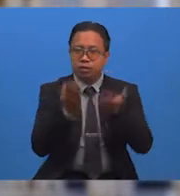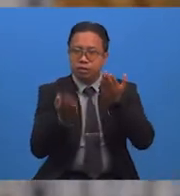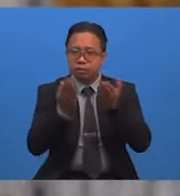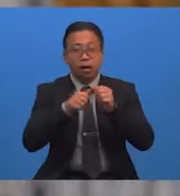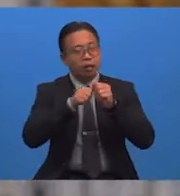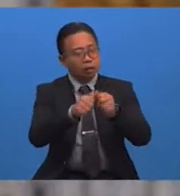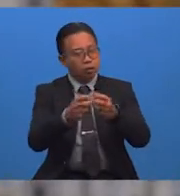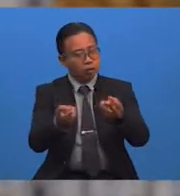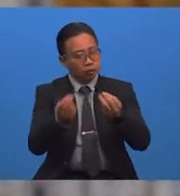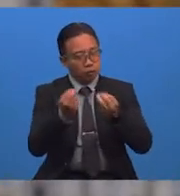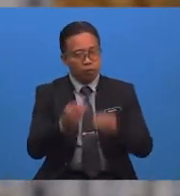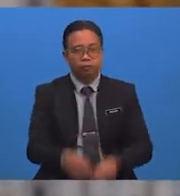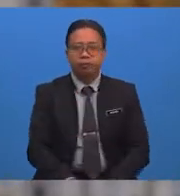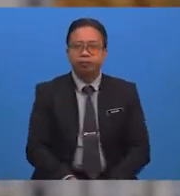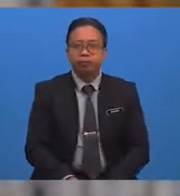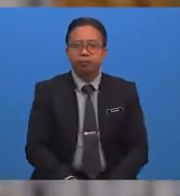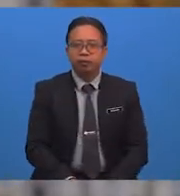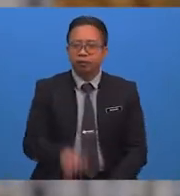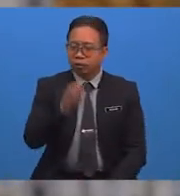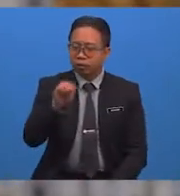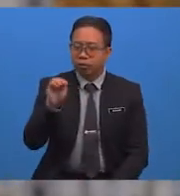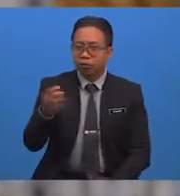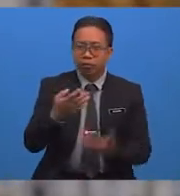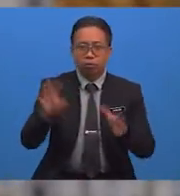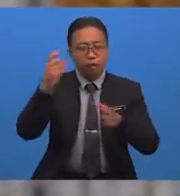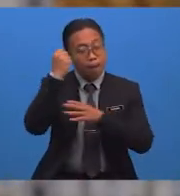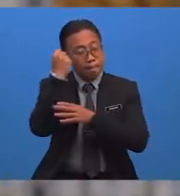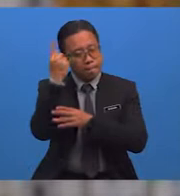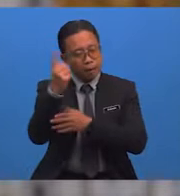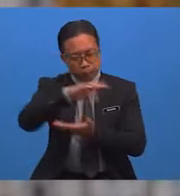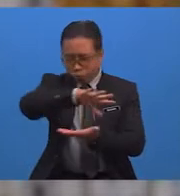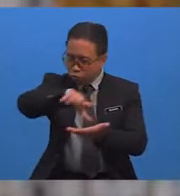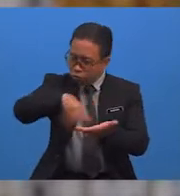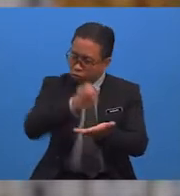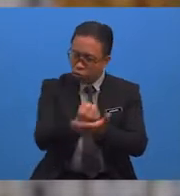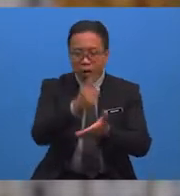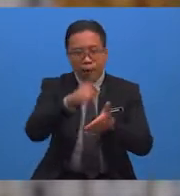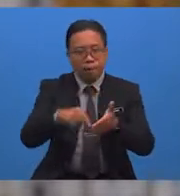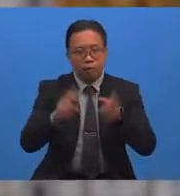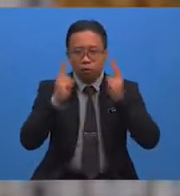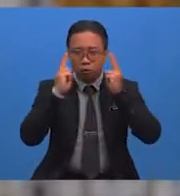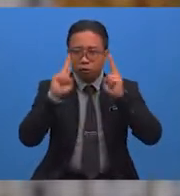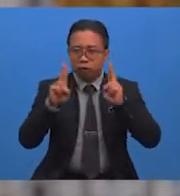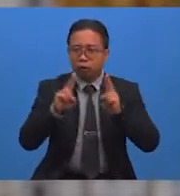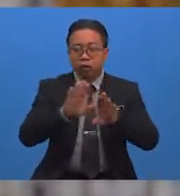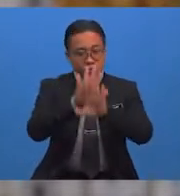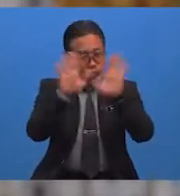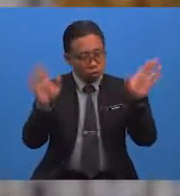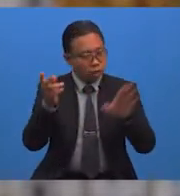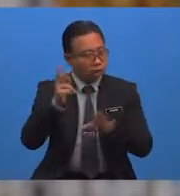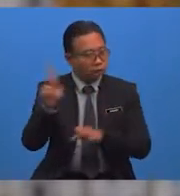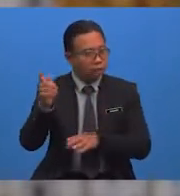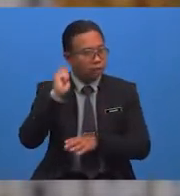keperluan. Alhamdulillah, murid-murid dapat memahami semua apa yang Ustazah terangkan tadi.